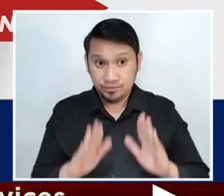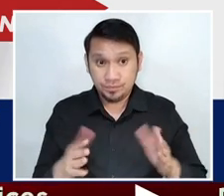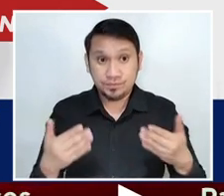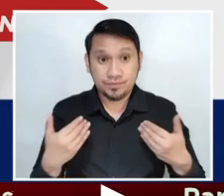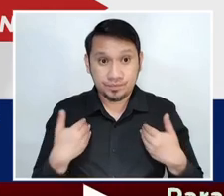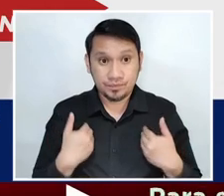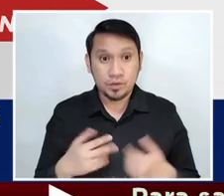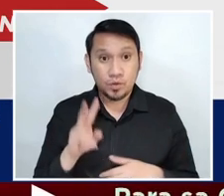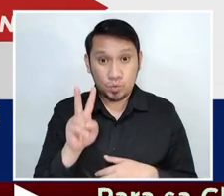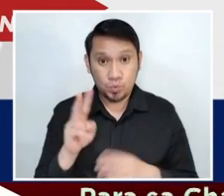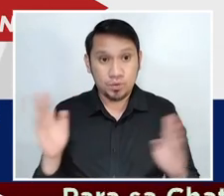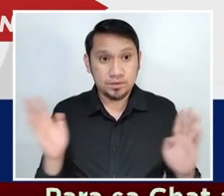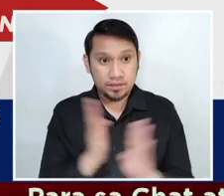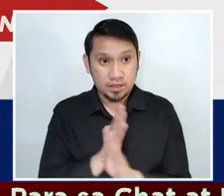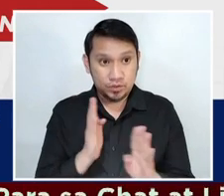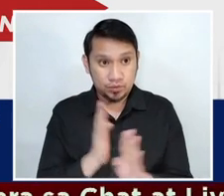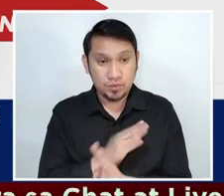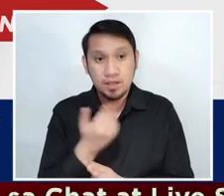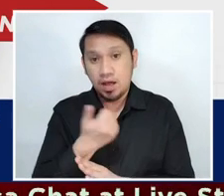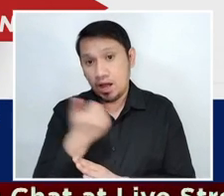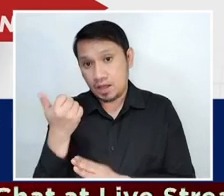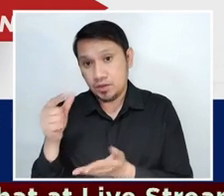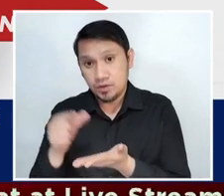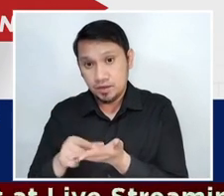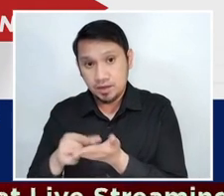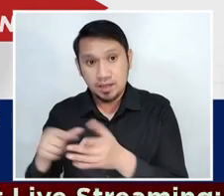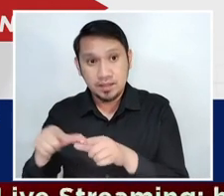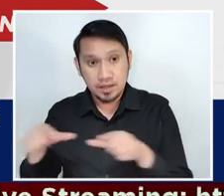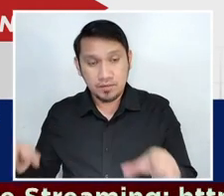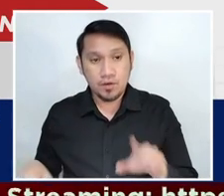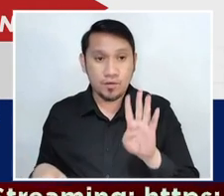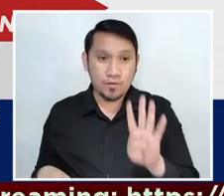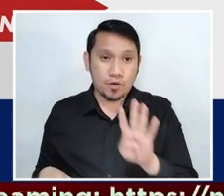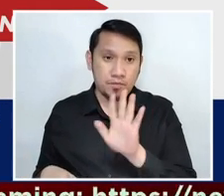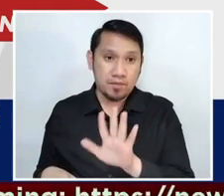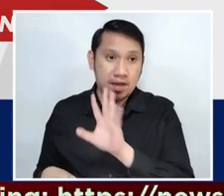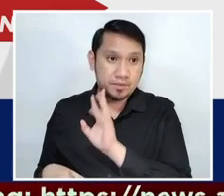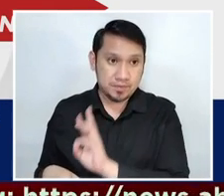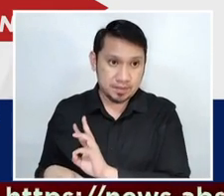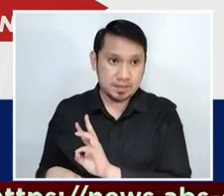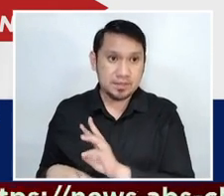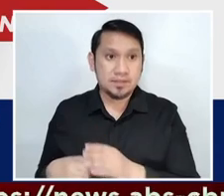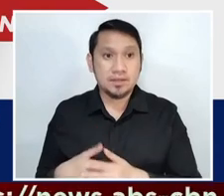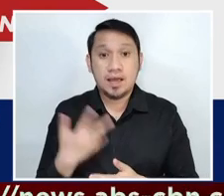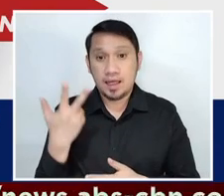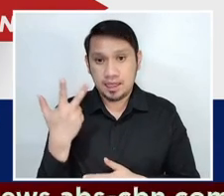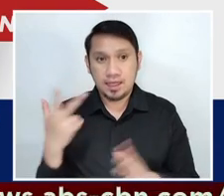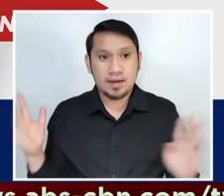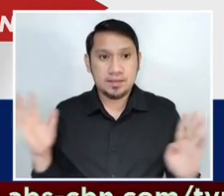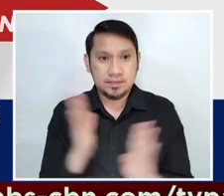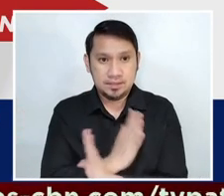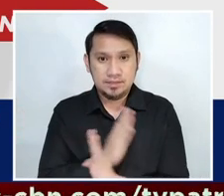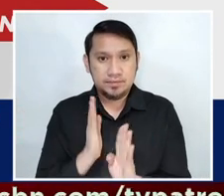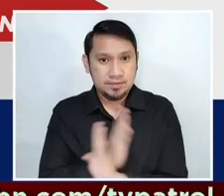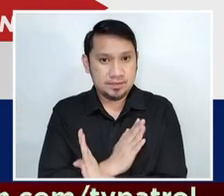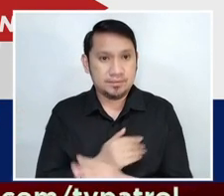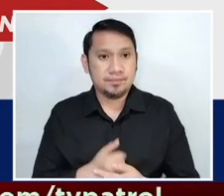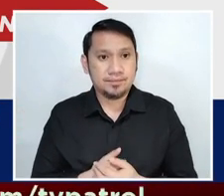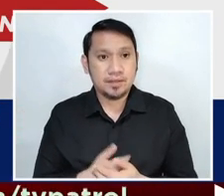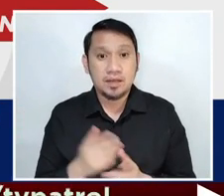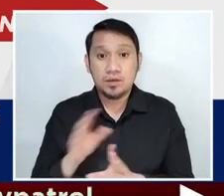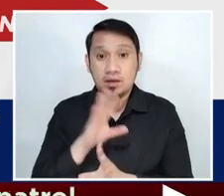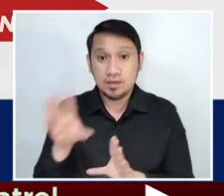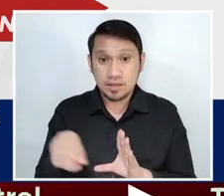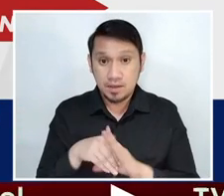lang sila. Pero other grade levels like 4, 5 and 6 are in 3 shift right now. Including